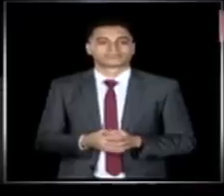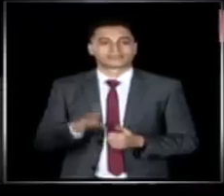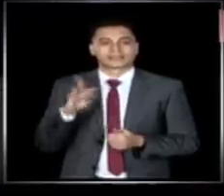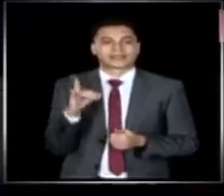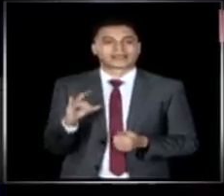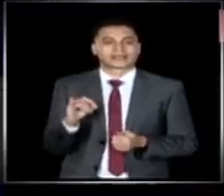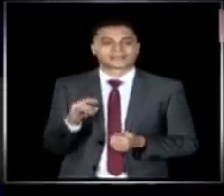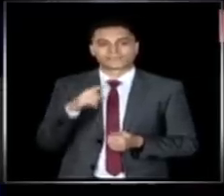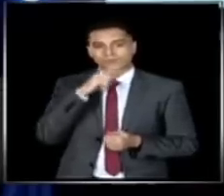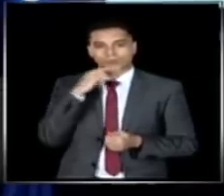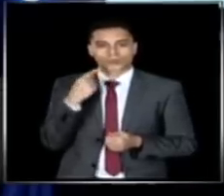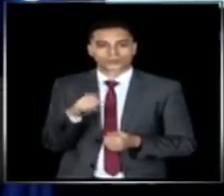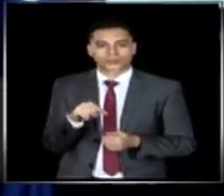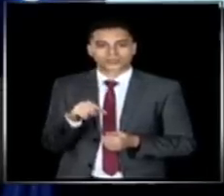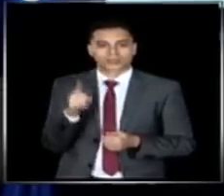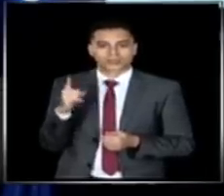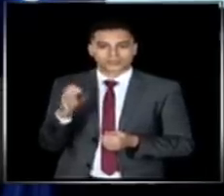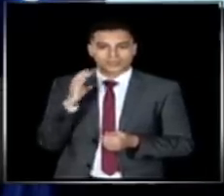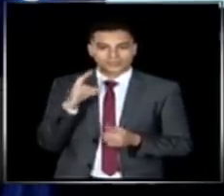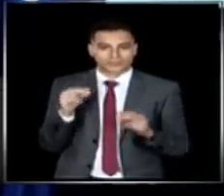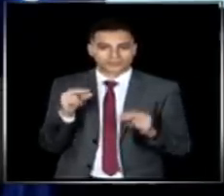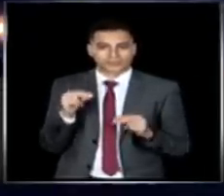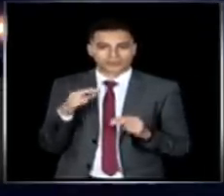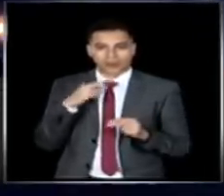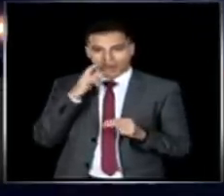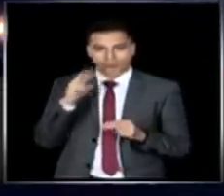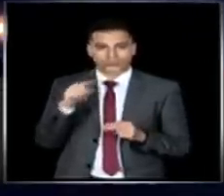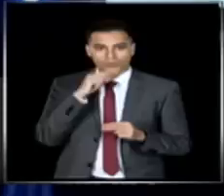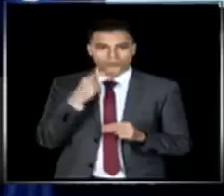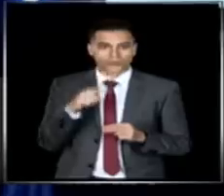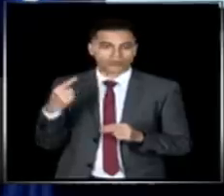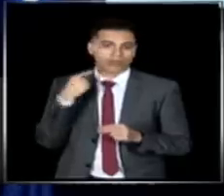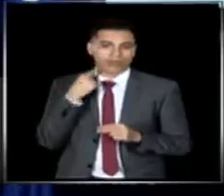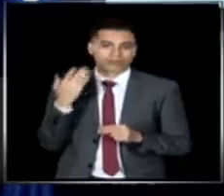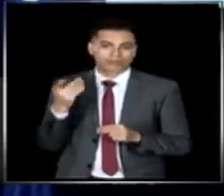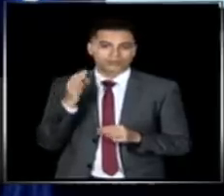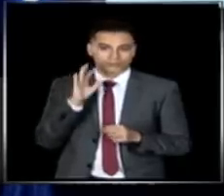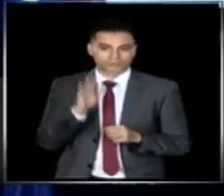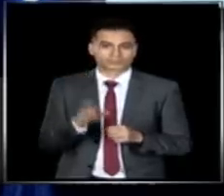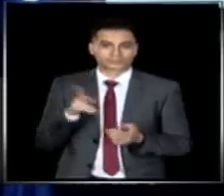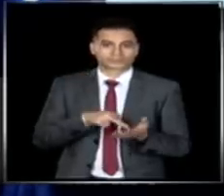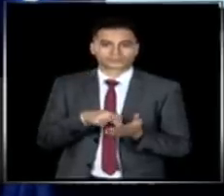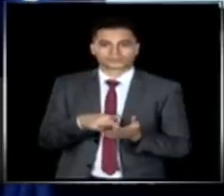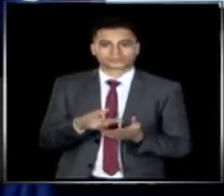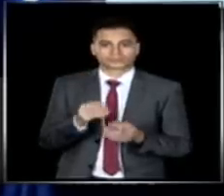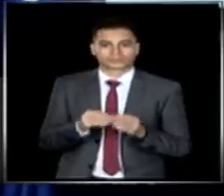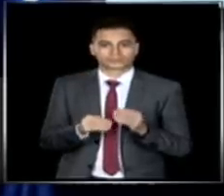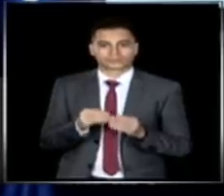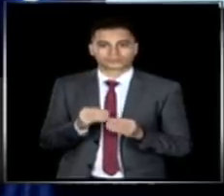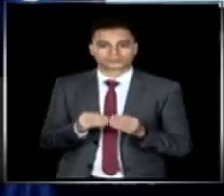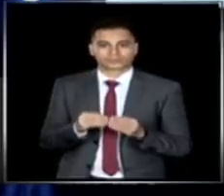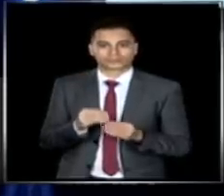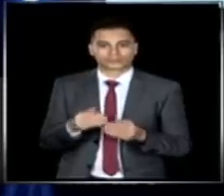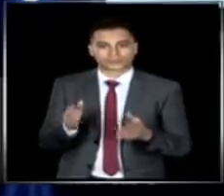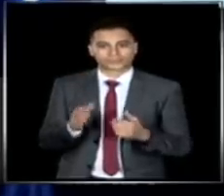كريم. روسيا. نفس إجابتك يا يوسف؟ أنا قلت لهم روسيا. أنت غلطان، من حقك تاخد القرار عشان بس نبقى متفقين على